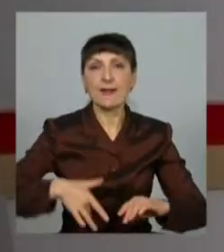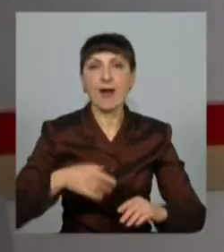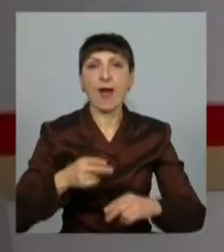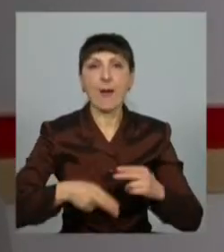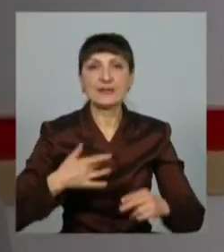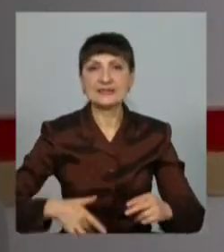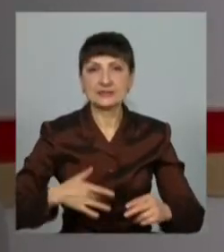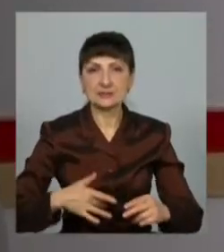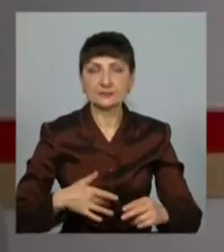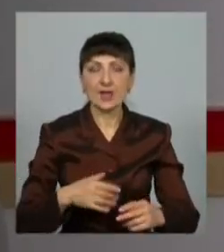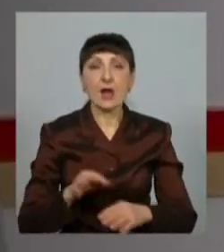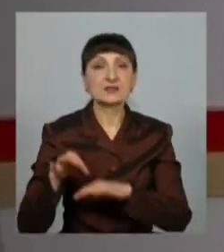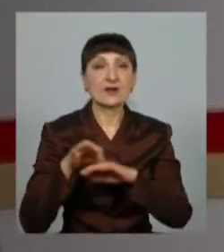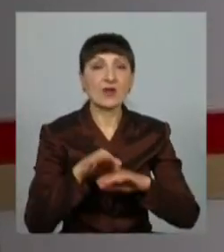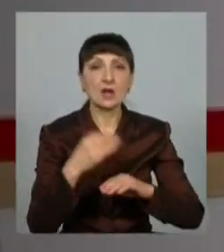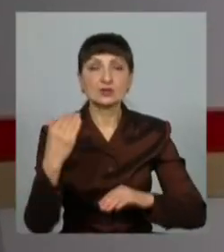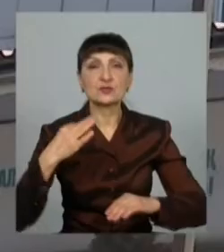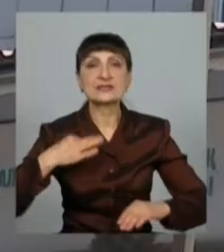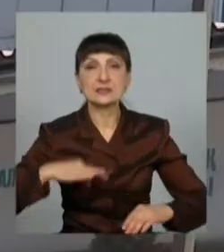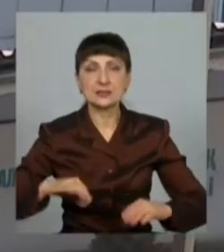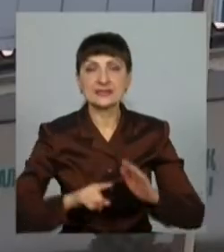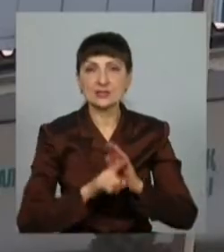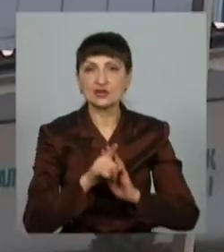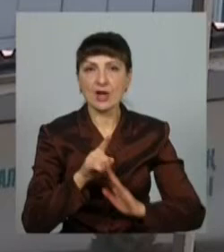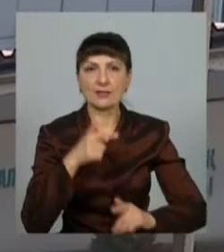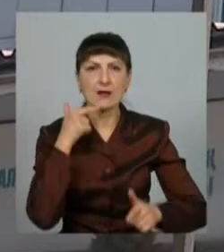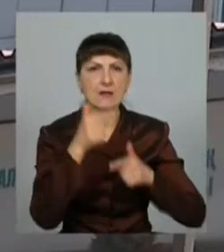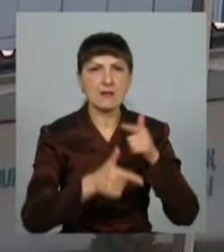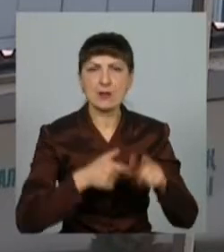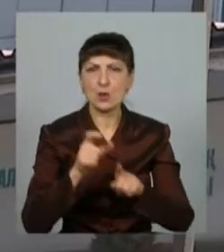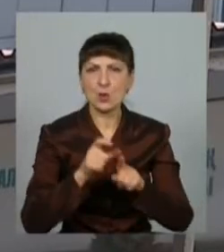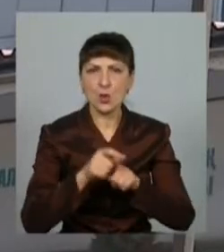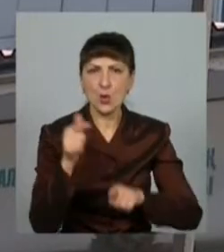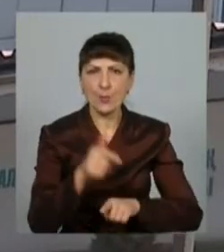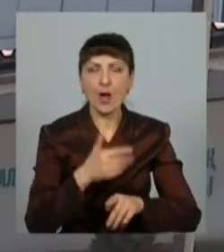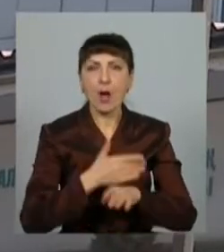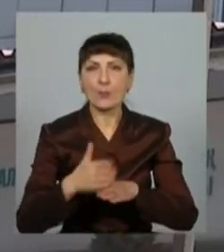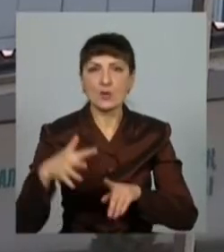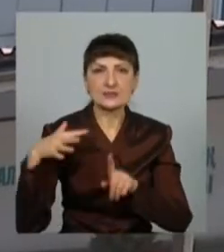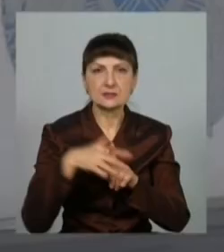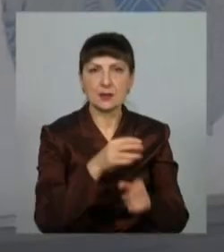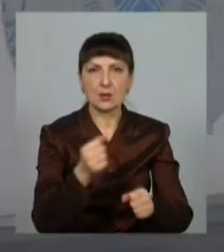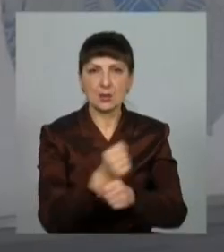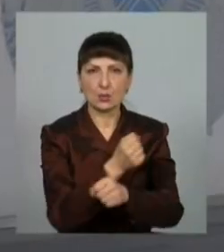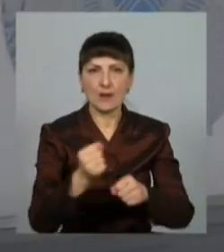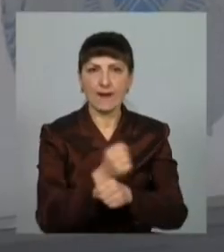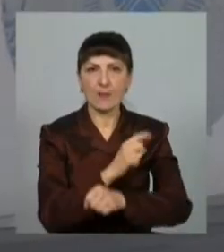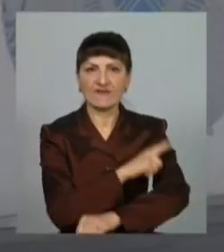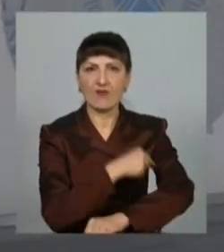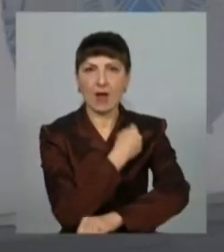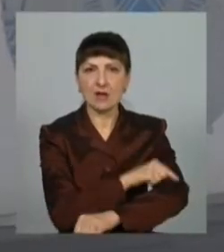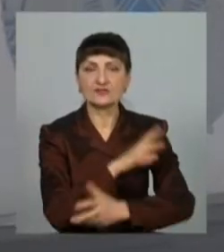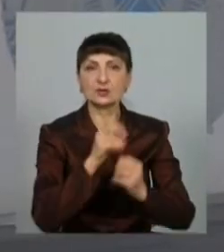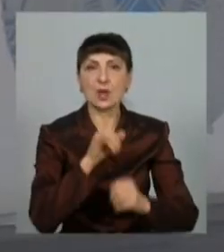аппендицита сопровождающие ее сын сначала нецензурно выражался а после набросился на врача с кулаками результате у